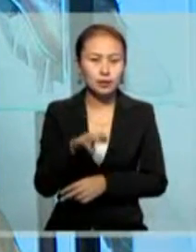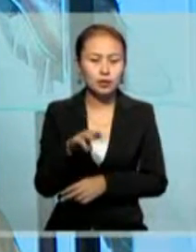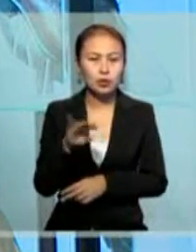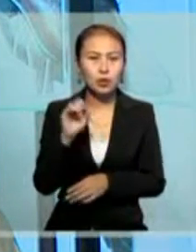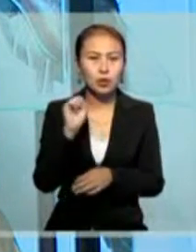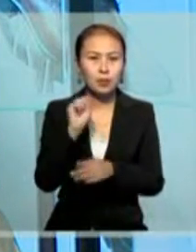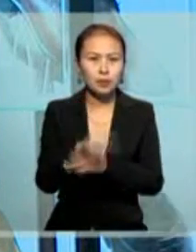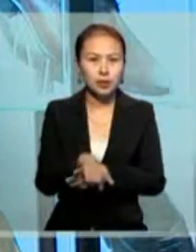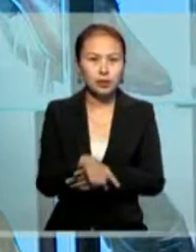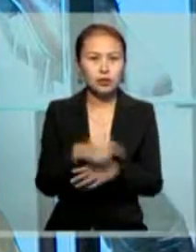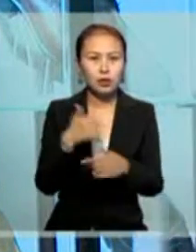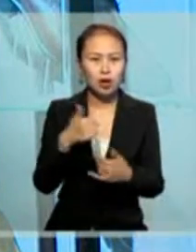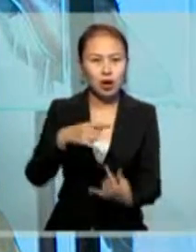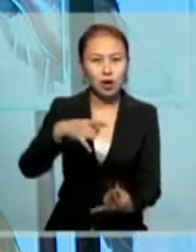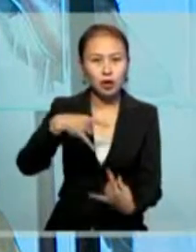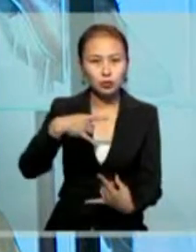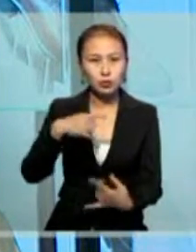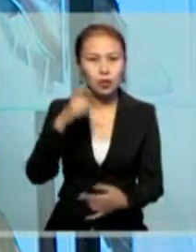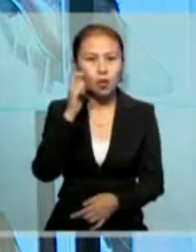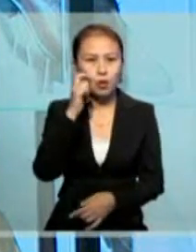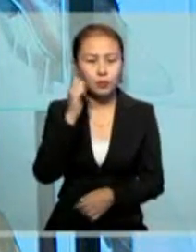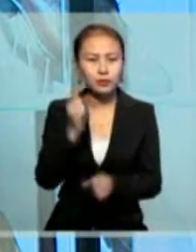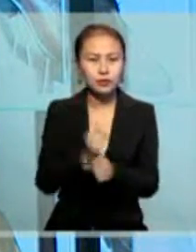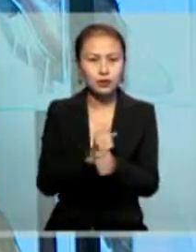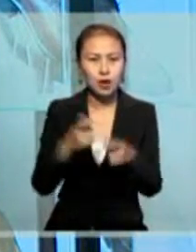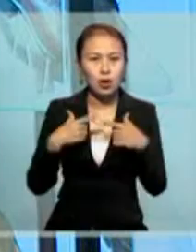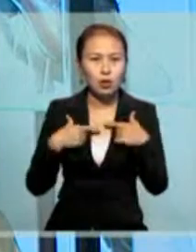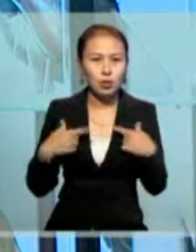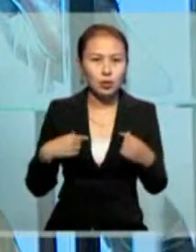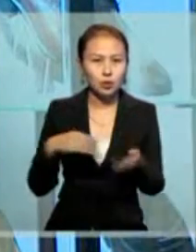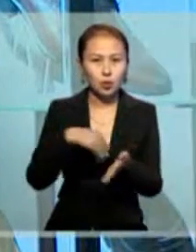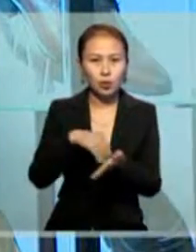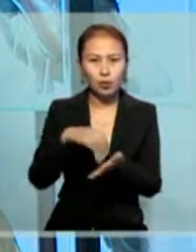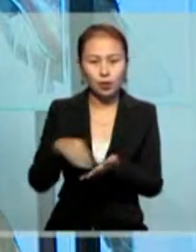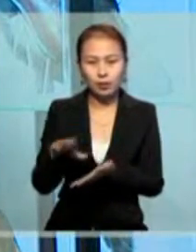беріп, жақсы костюмдер, аяқ киімдер, көйлектер сатып алған.